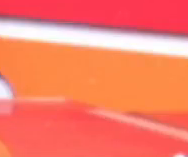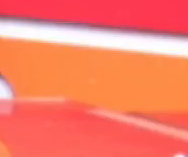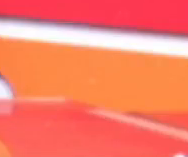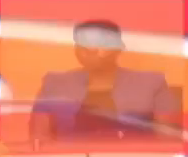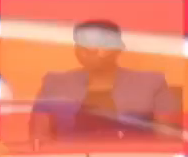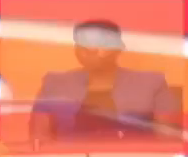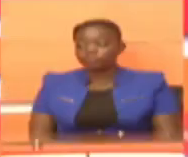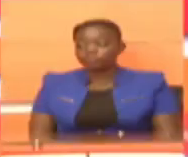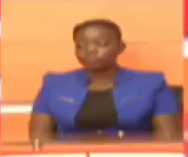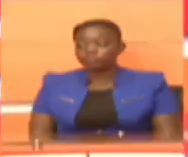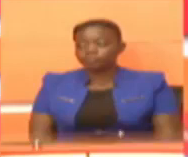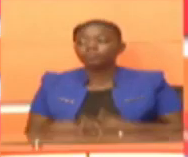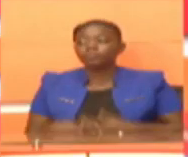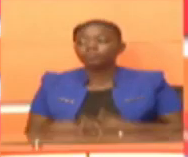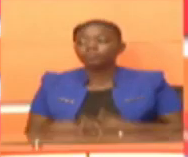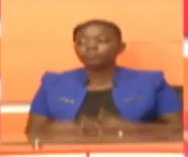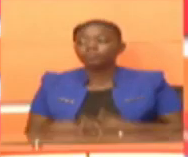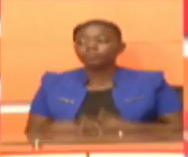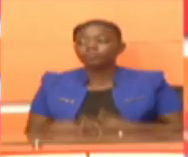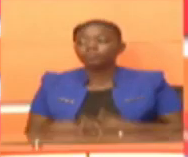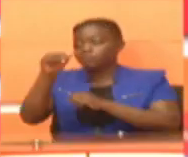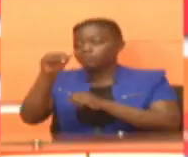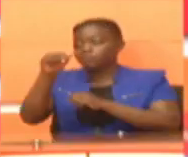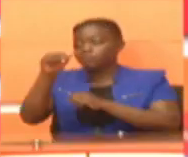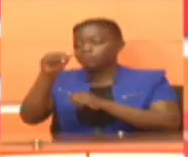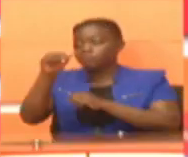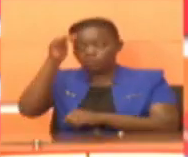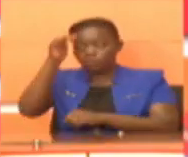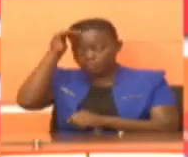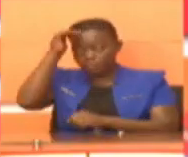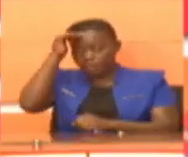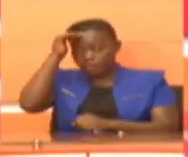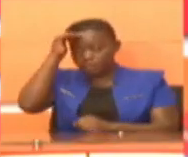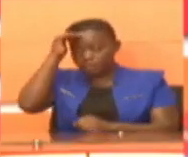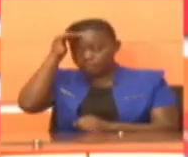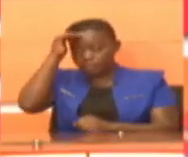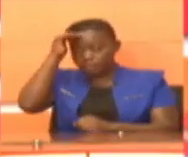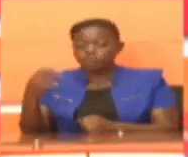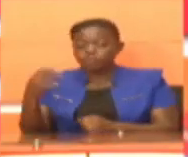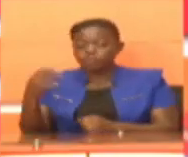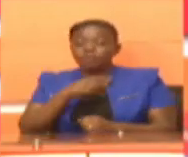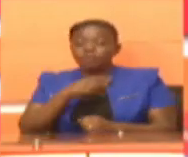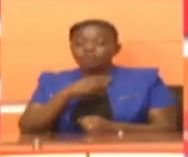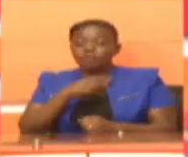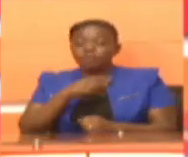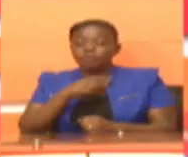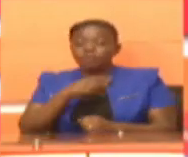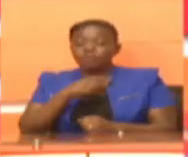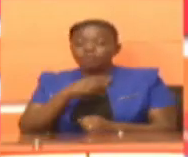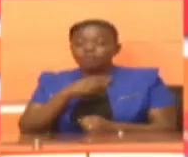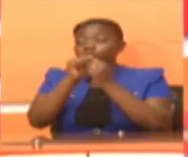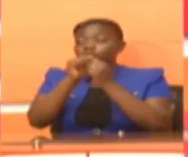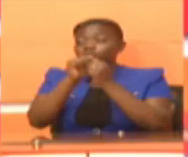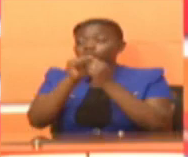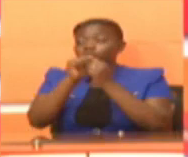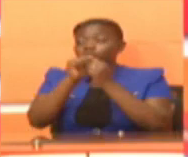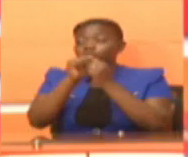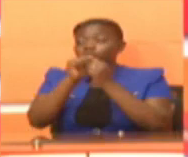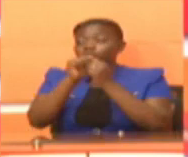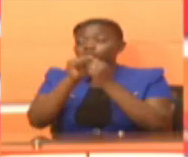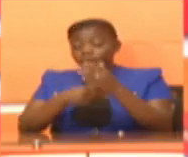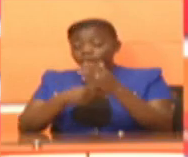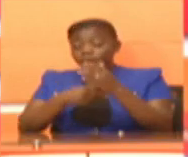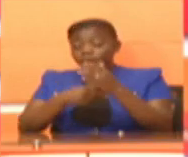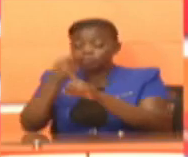Zidamu kwanitiza kumaulide Agabuutikidde mbujovu polisi na basirikale abeje kuma byalonga bali wamo na majebezo bina